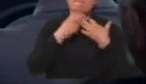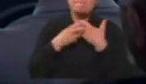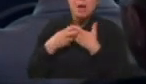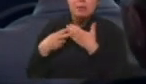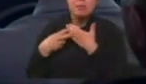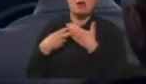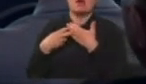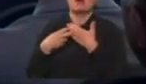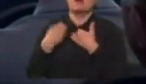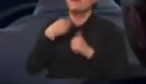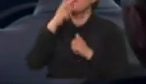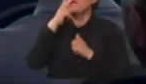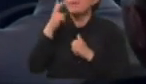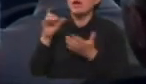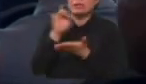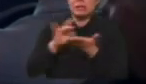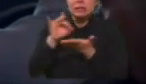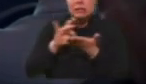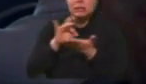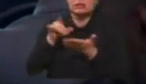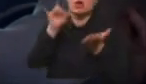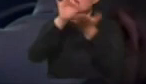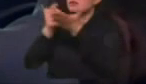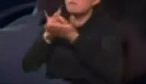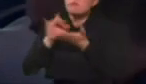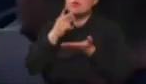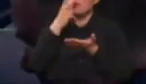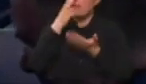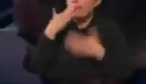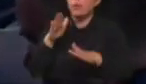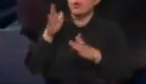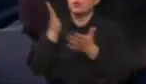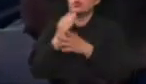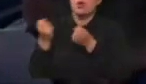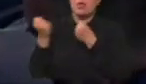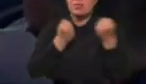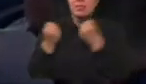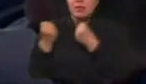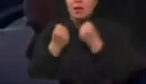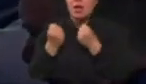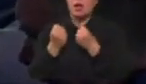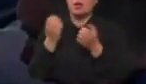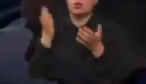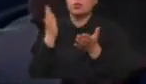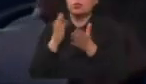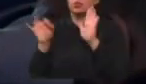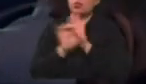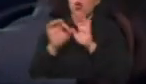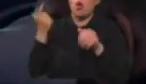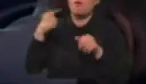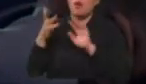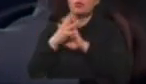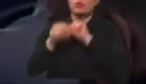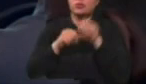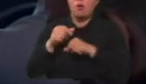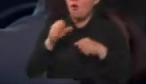to biorąc pod uwagę gminy, to rzeczywiście te gminy wykazują w większości przypadków, że ten transport do